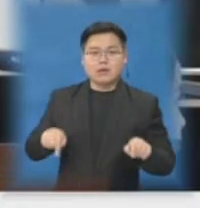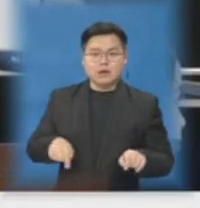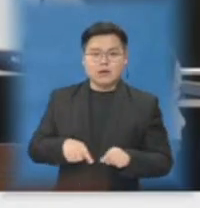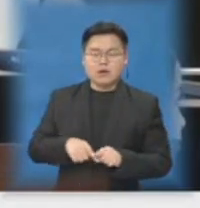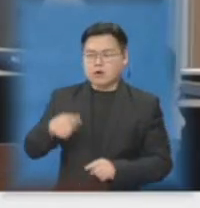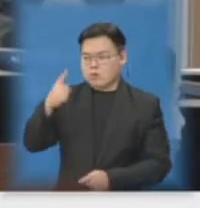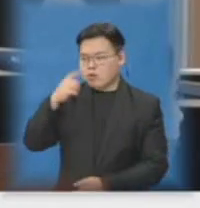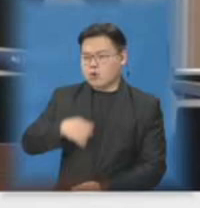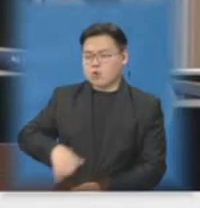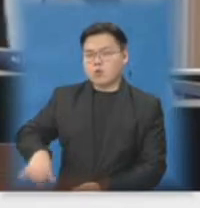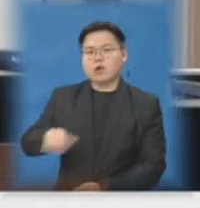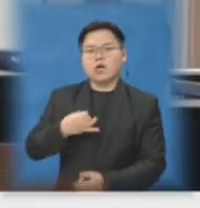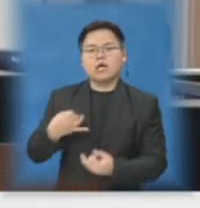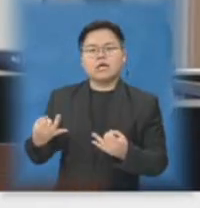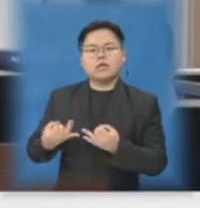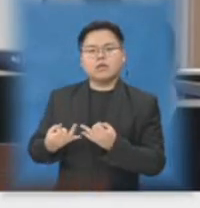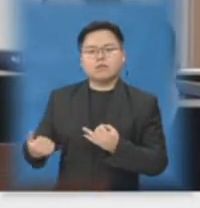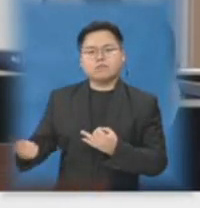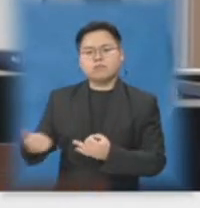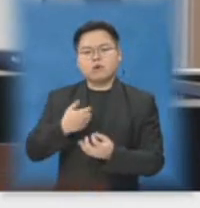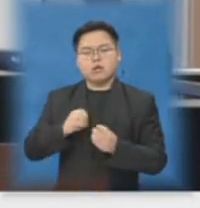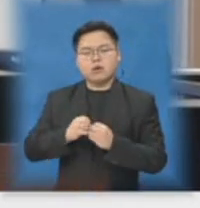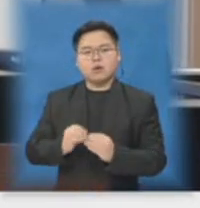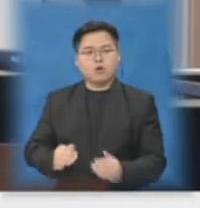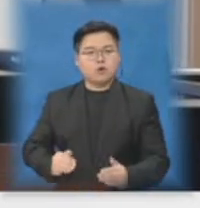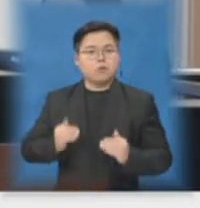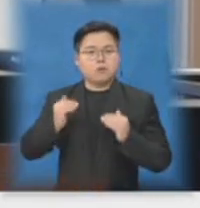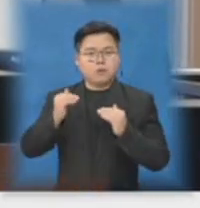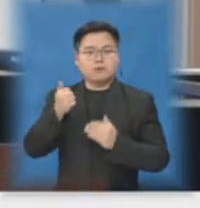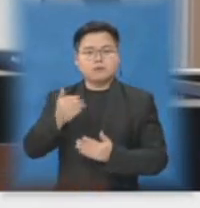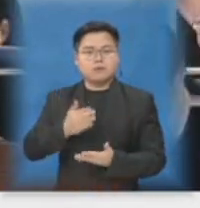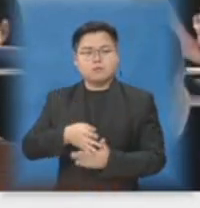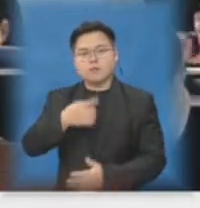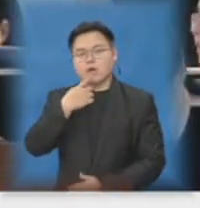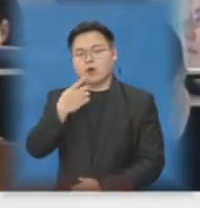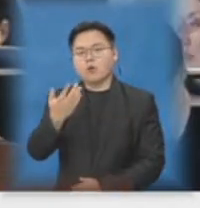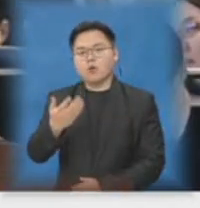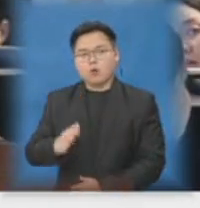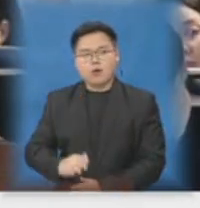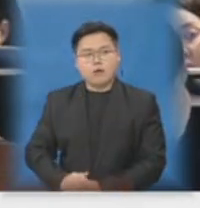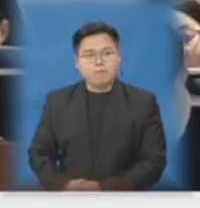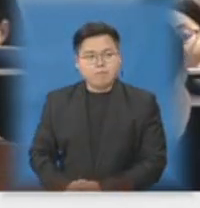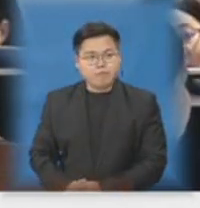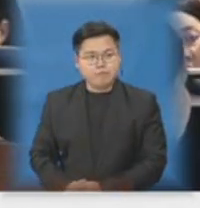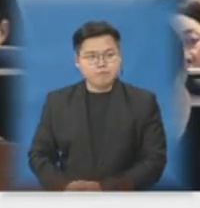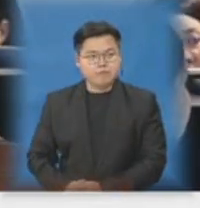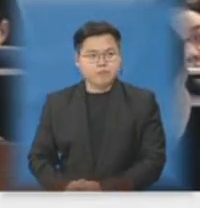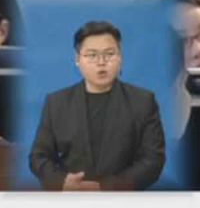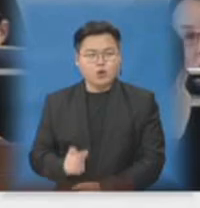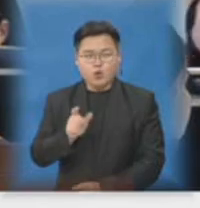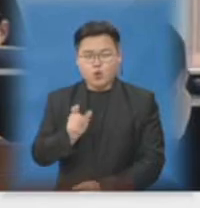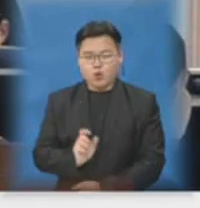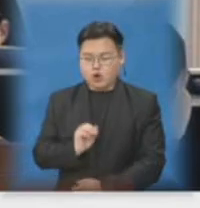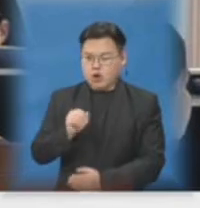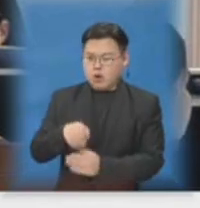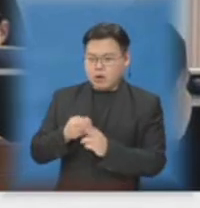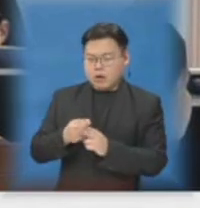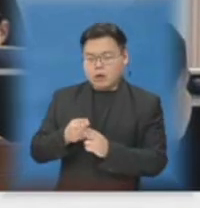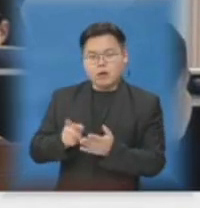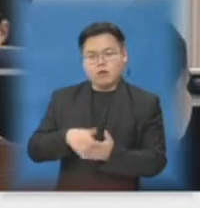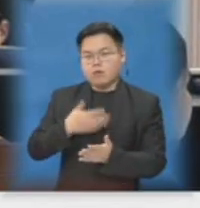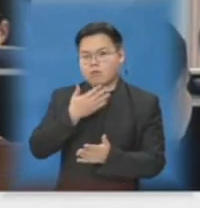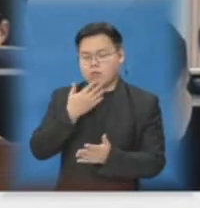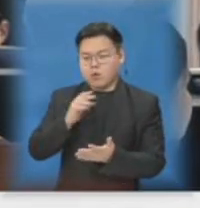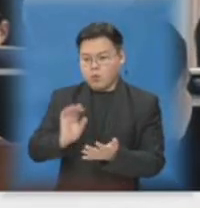орон даяар нэгэн зэрэг цахимаар авч байгаа нь дэвшилтэй байна гэдгийг тодтолж байсан. Хүний оролцоогүй ил тод нээлттэй өвж байгаа хордон